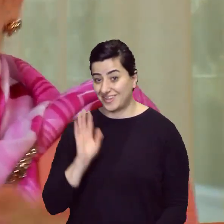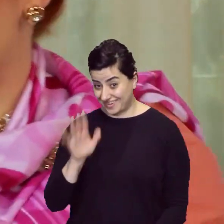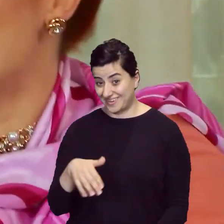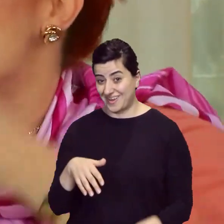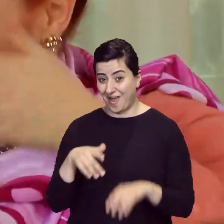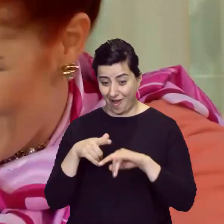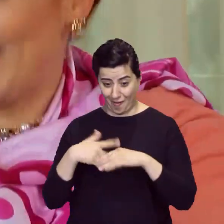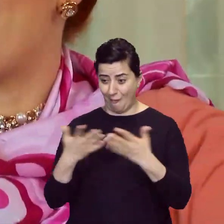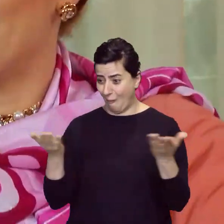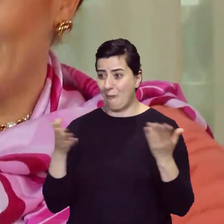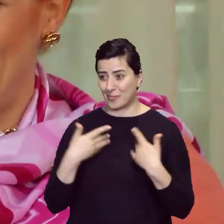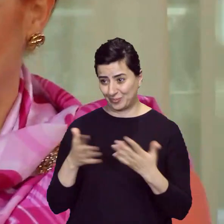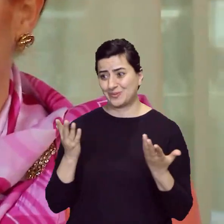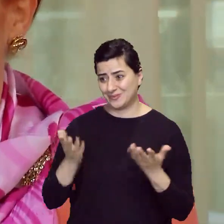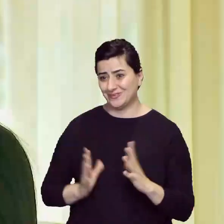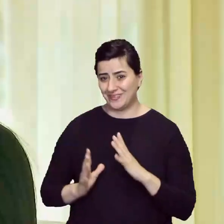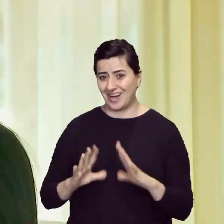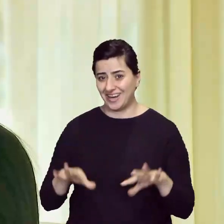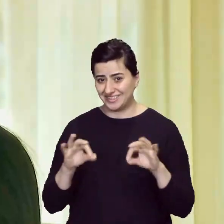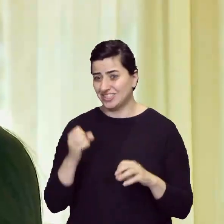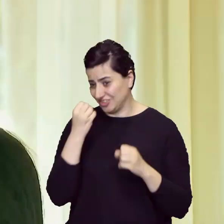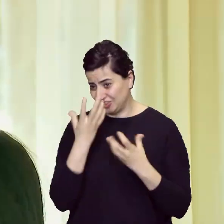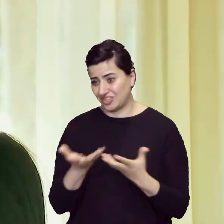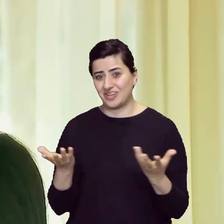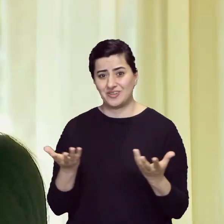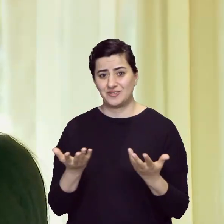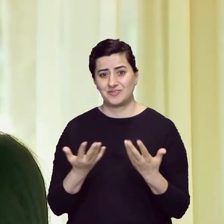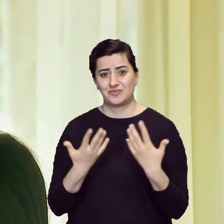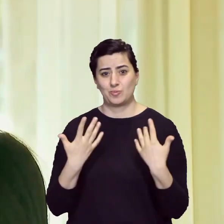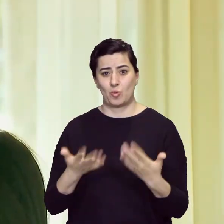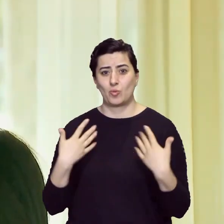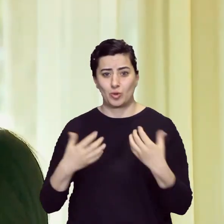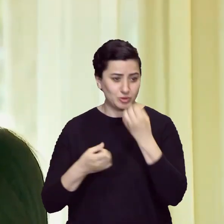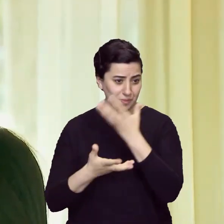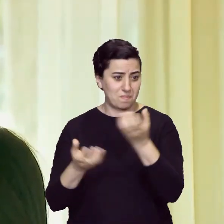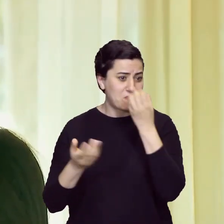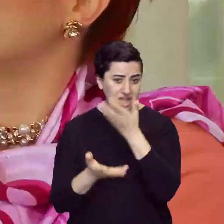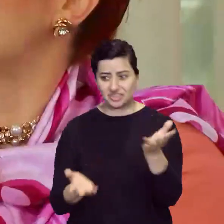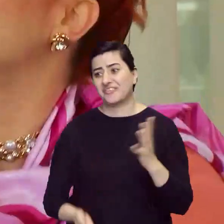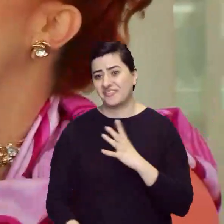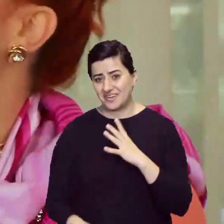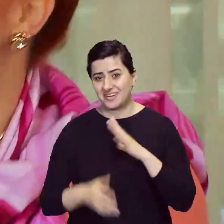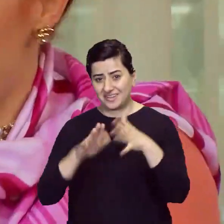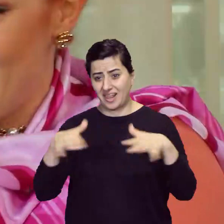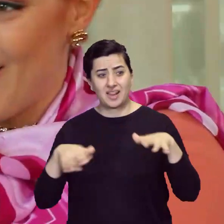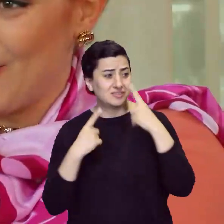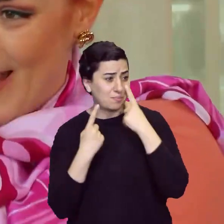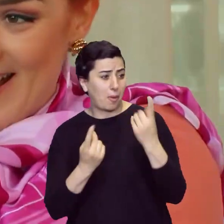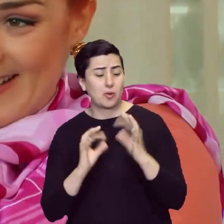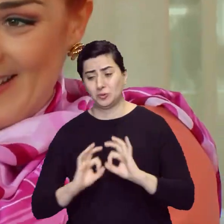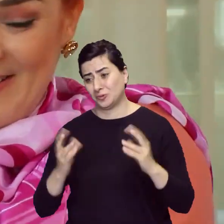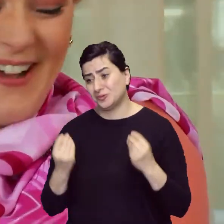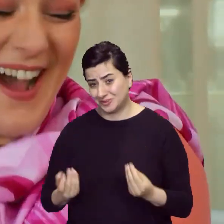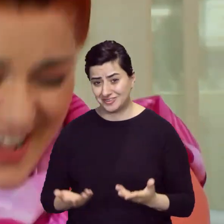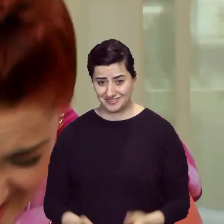Ayol hanı hamam önüne sermiş zaten. Çiçek desen aha böyle çiçek bahçesi önünde. Denizle bir derya